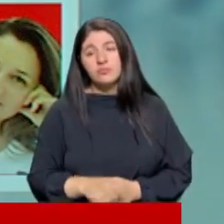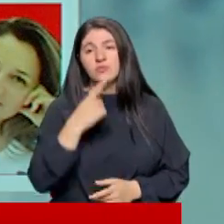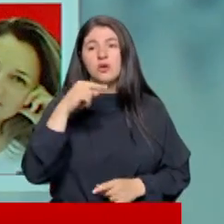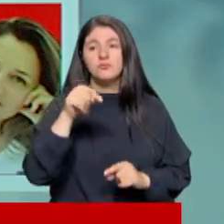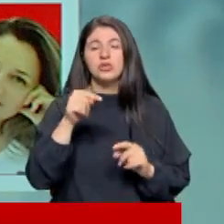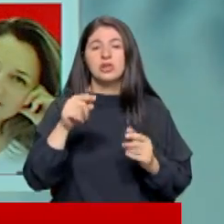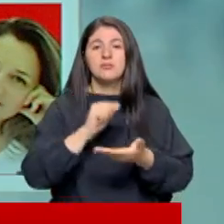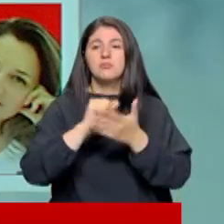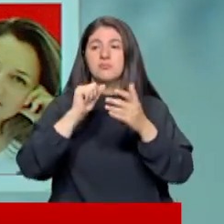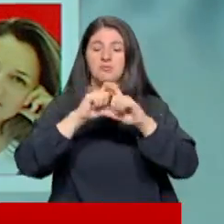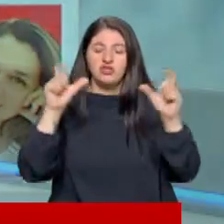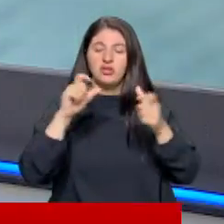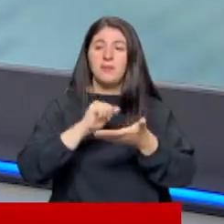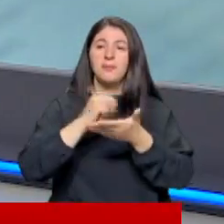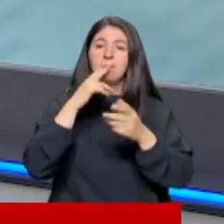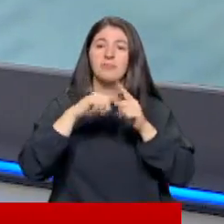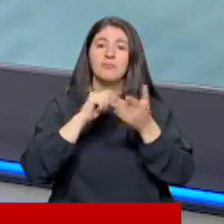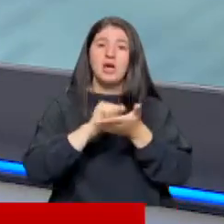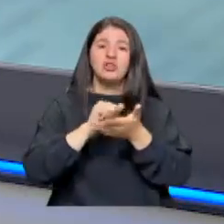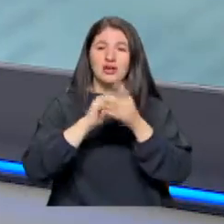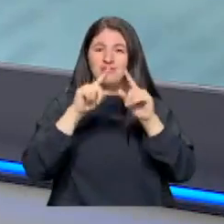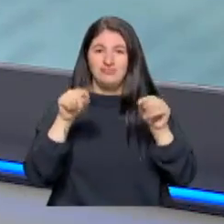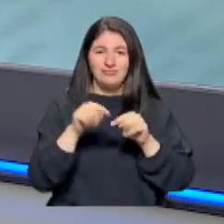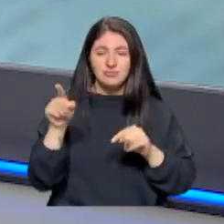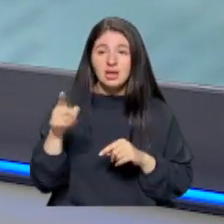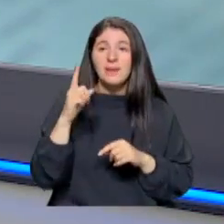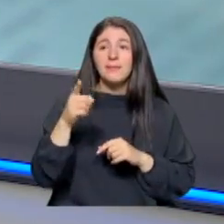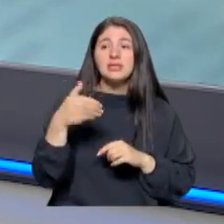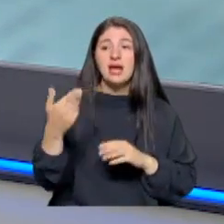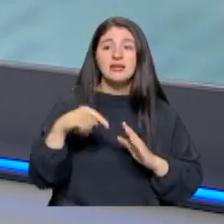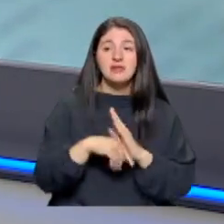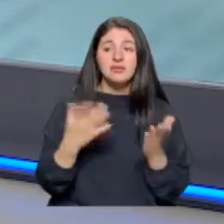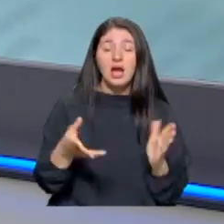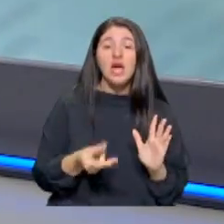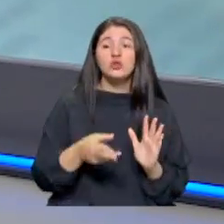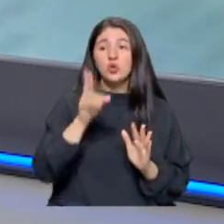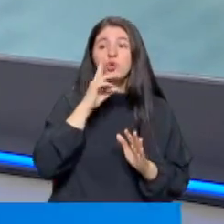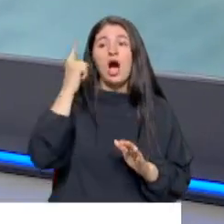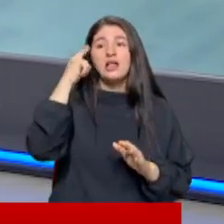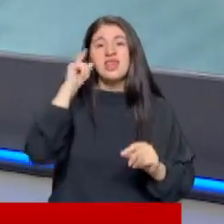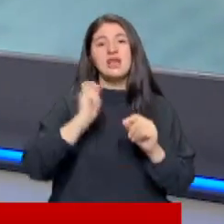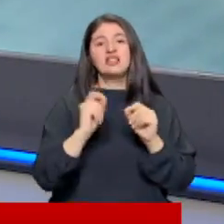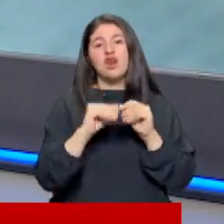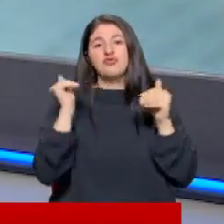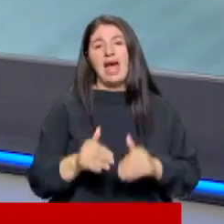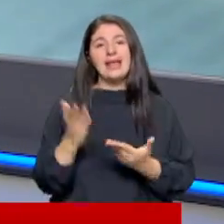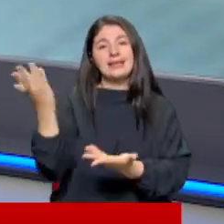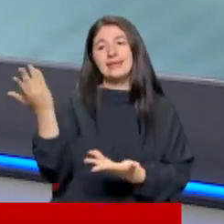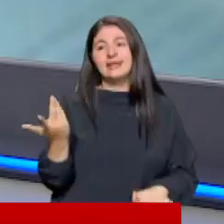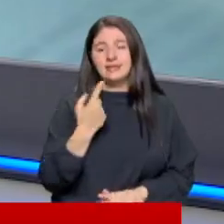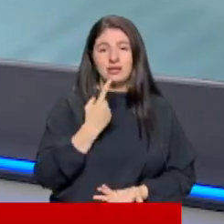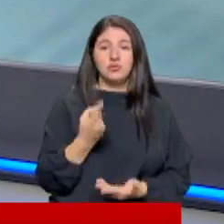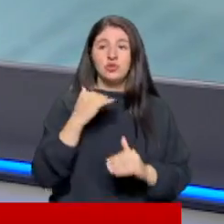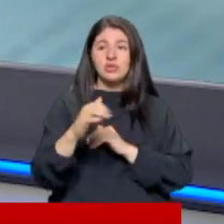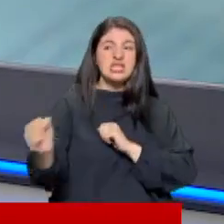bugün manşetten Pencere Gazetesi. Pencere Gazetesi'nden bir diğer detay, nihayet aklına tasarruf geldi demiş.